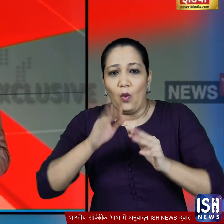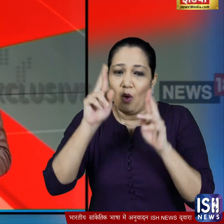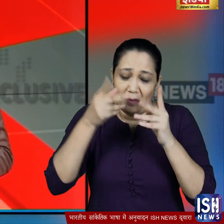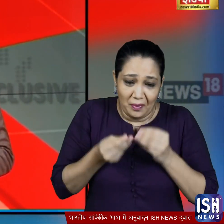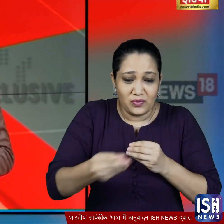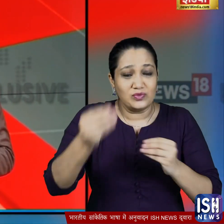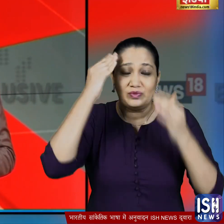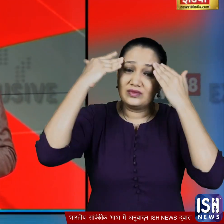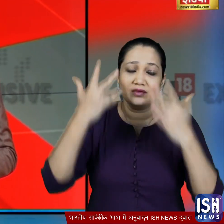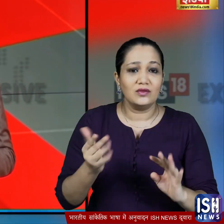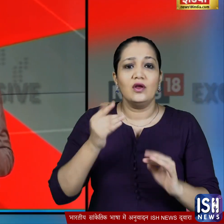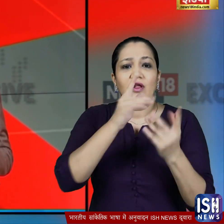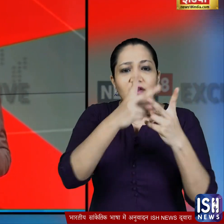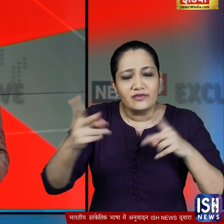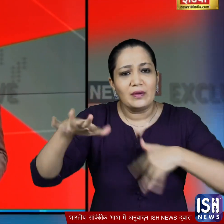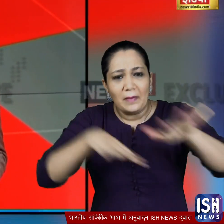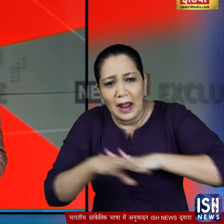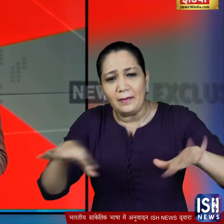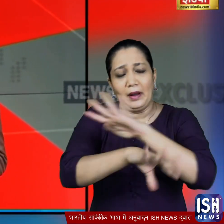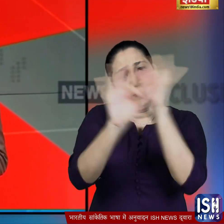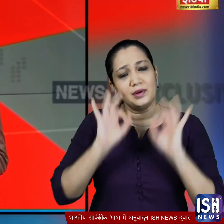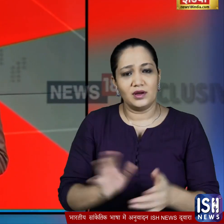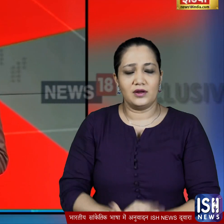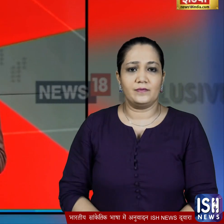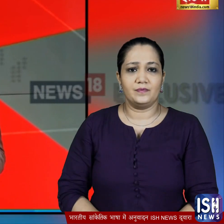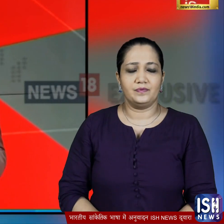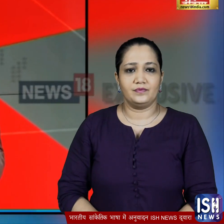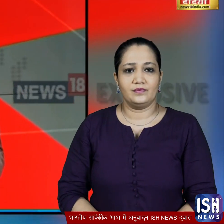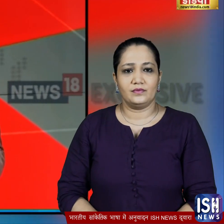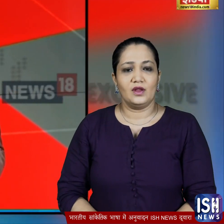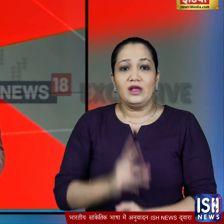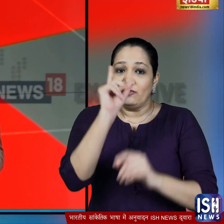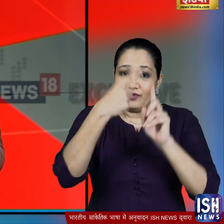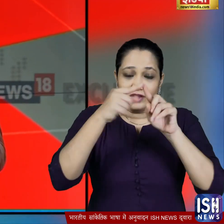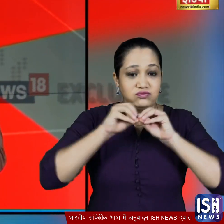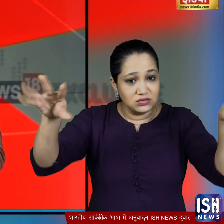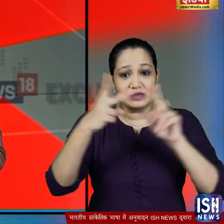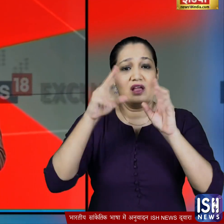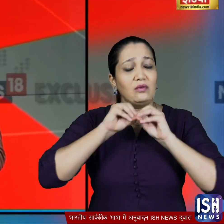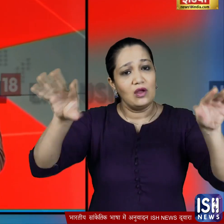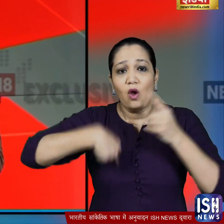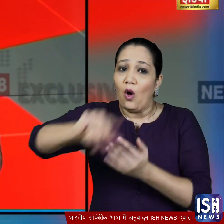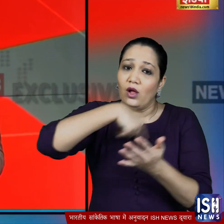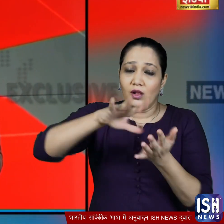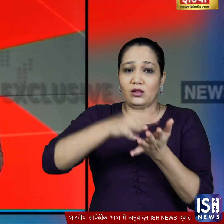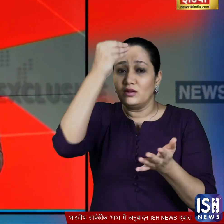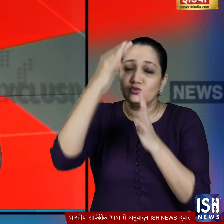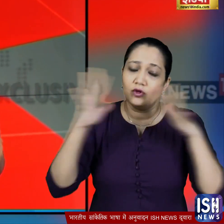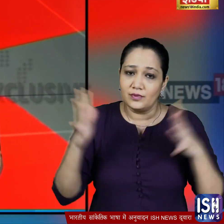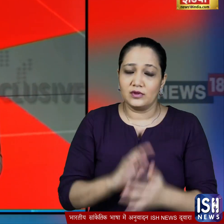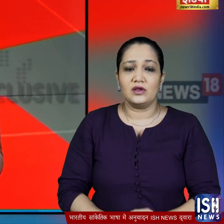है, जिसे देखते हुए अलग अलग स्तर पर तैयारियां शुरू कर दी गई हैं। बीती दोनों लहरें भी हमें बहुत कुछ सिखा गई हैं। ऐसे में कई